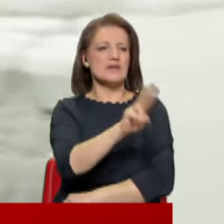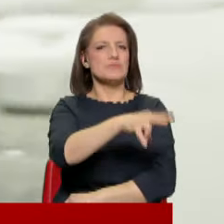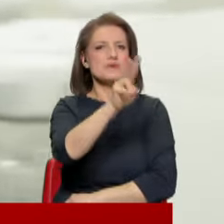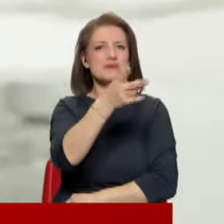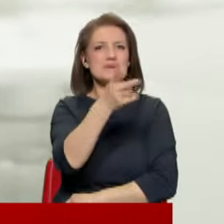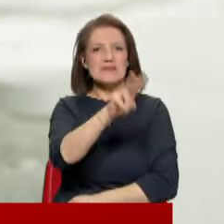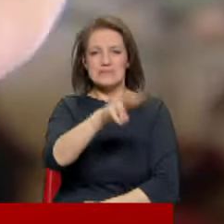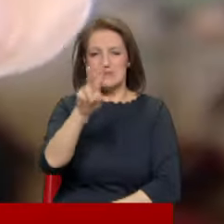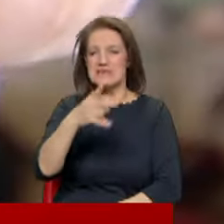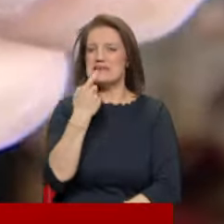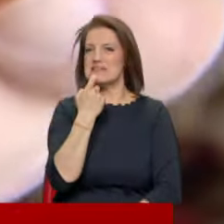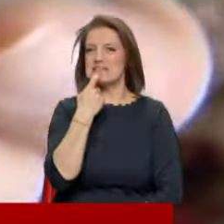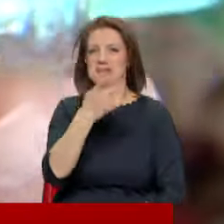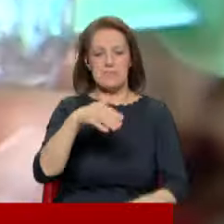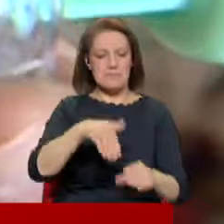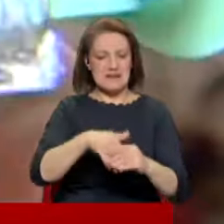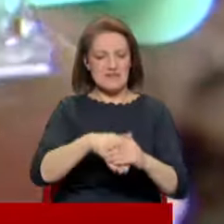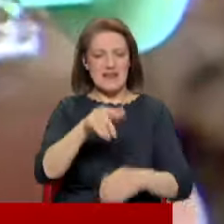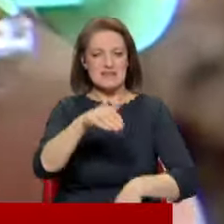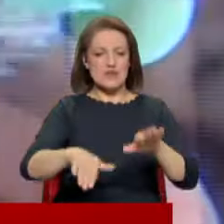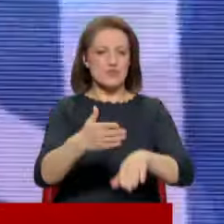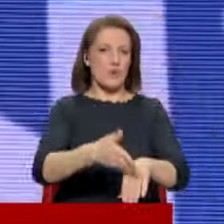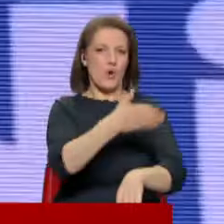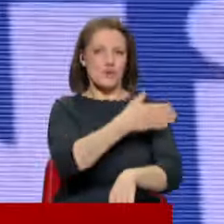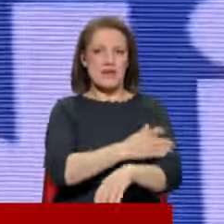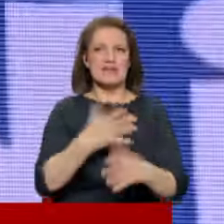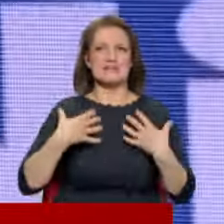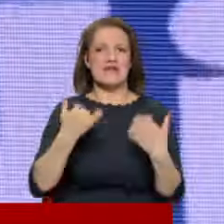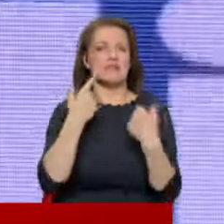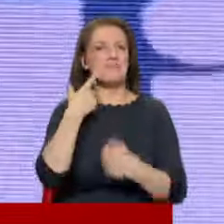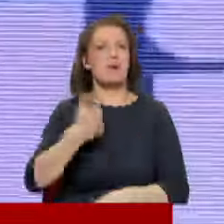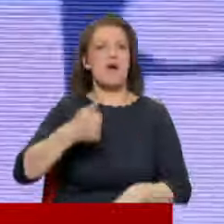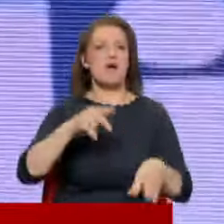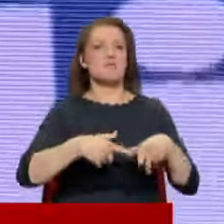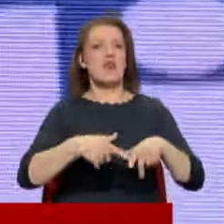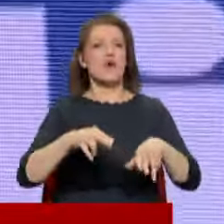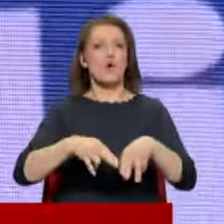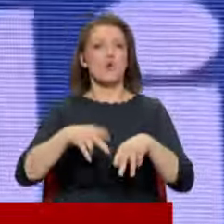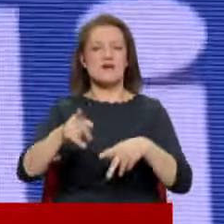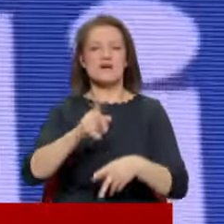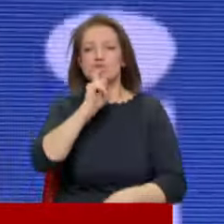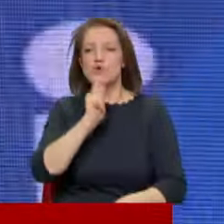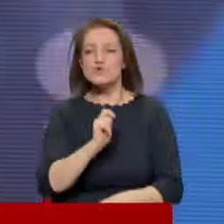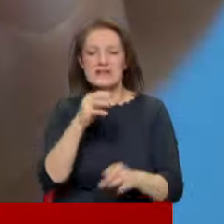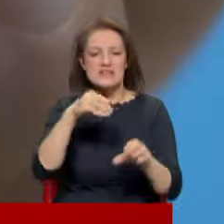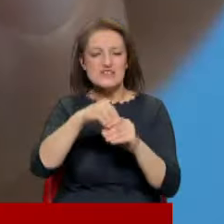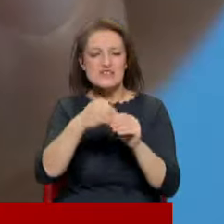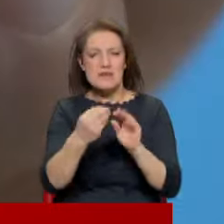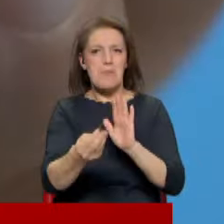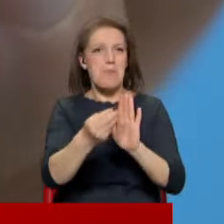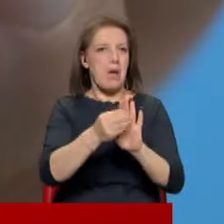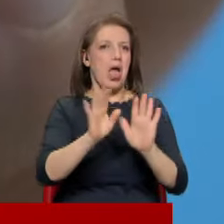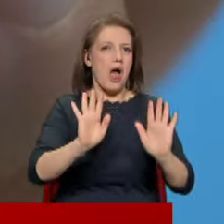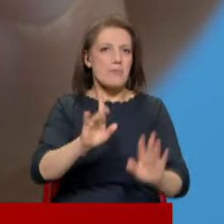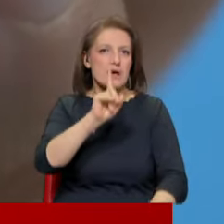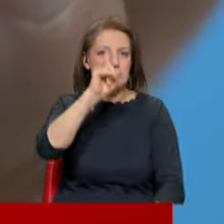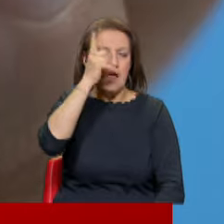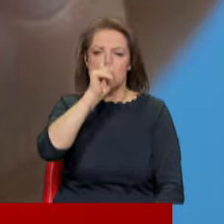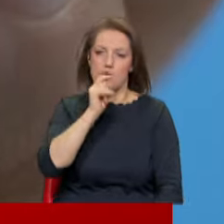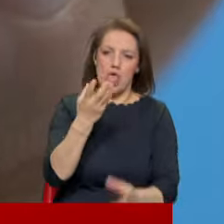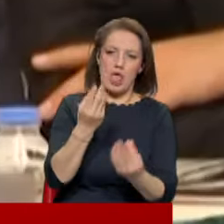2022 yılında Cumhurbaşkanlığı ve Milletvekilliği seçimi öncesi Sağlık Bakanı Fahrettin Koca da vaatler arasında saymıştı ama sadece